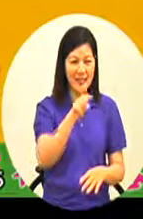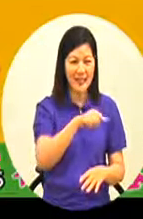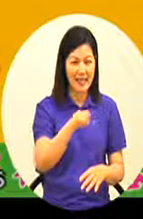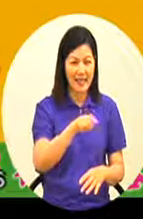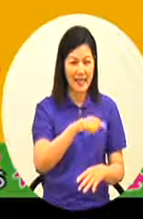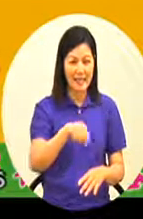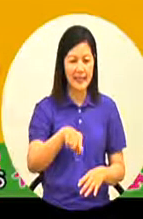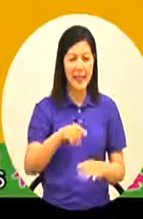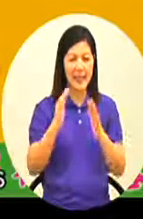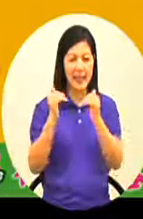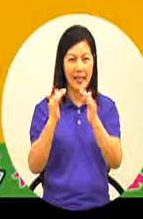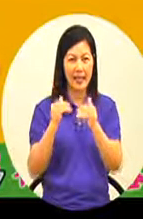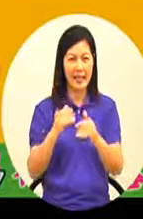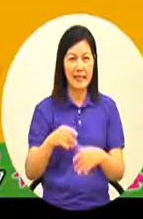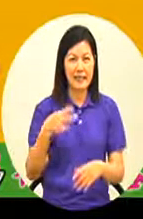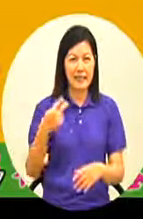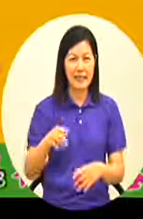道吗？